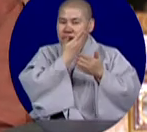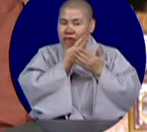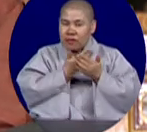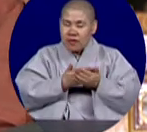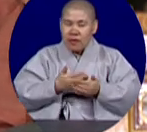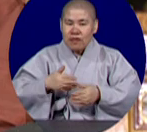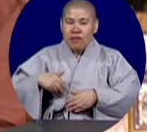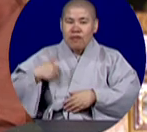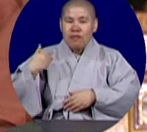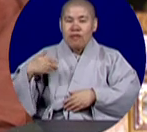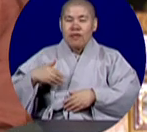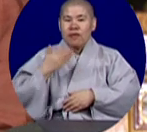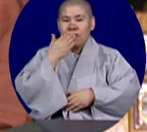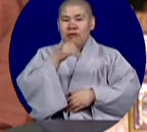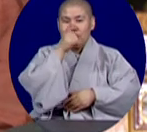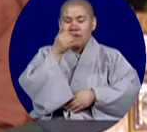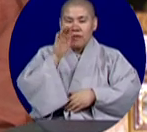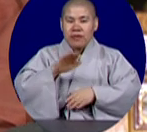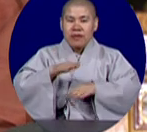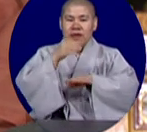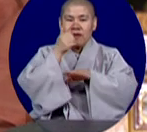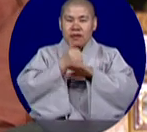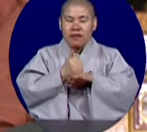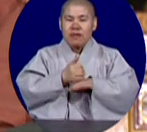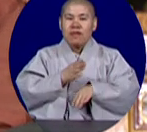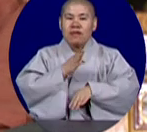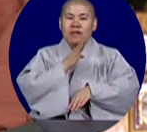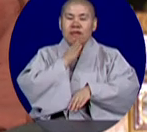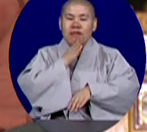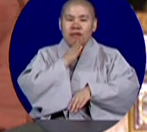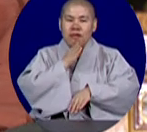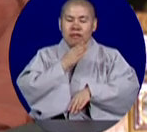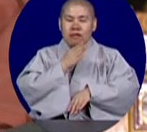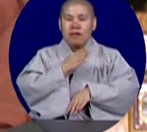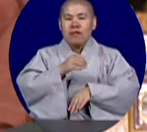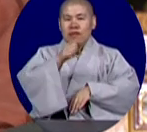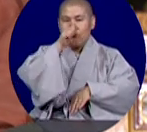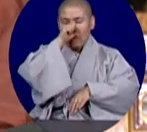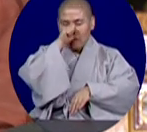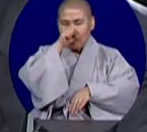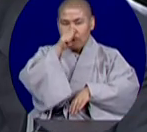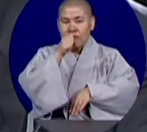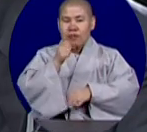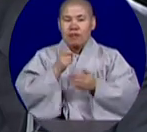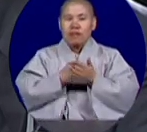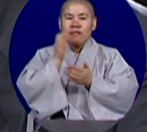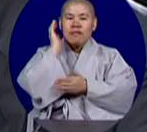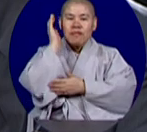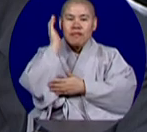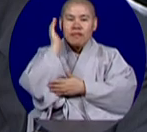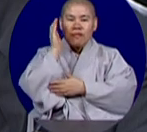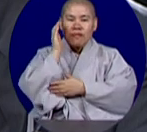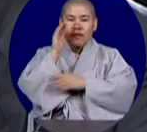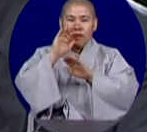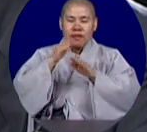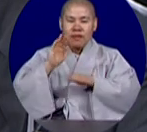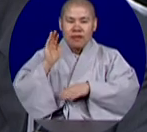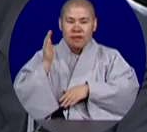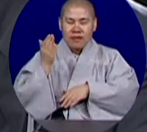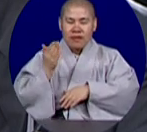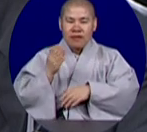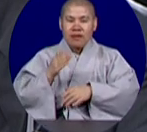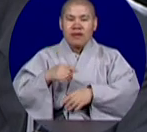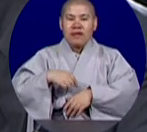들을 수도 있어요. 근데 나중에 보면 이게 기가 막힌 법문들입니다. 그러니까 사량분별로 괜히